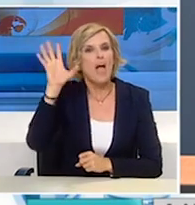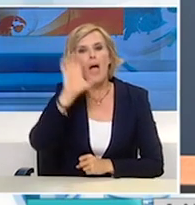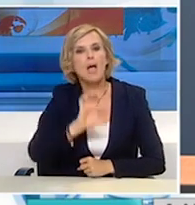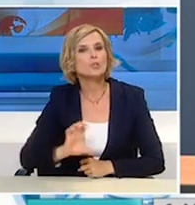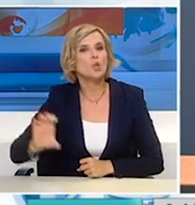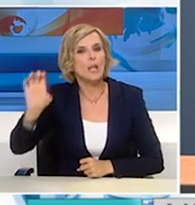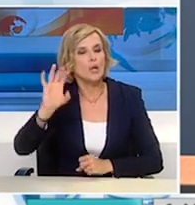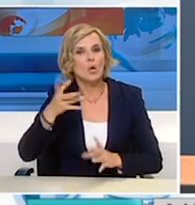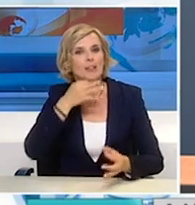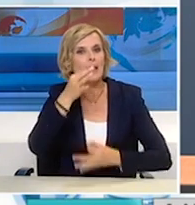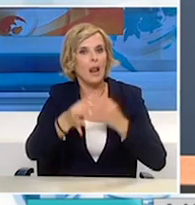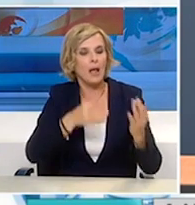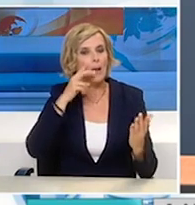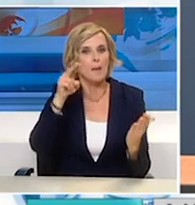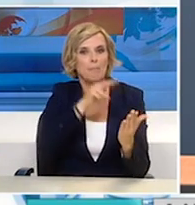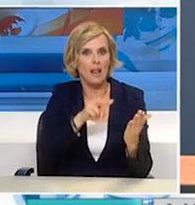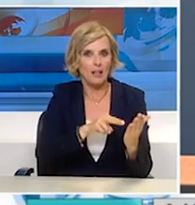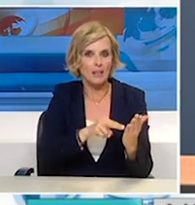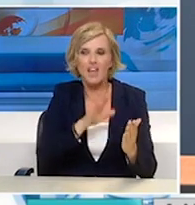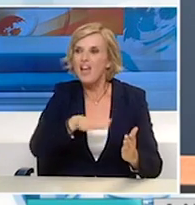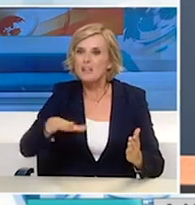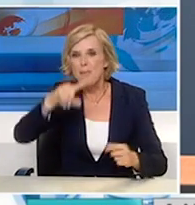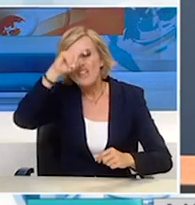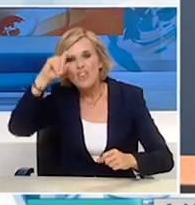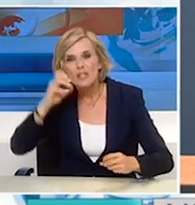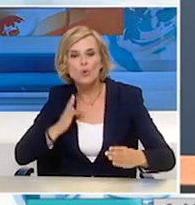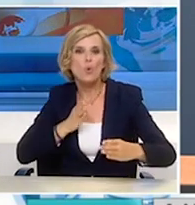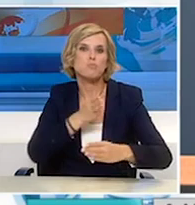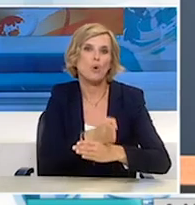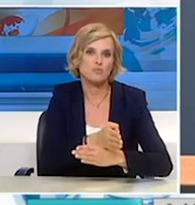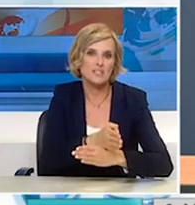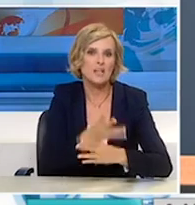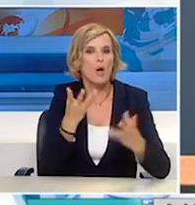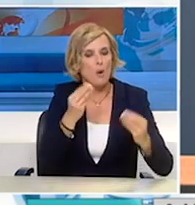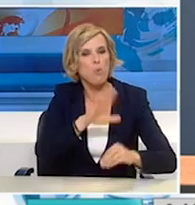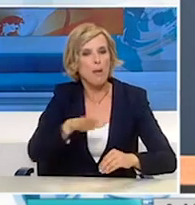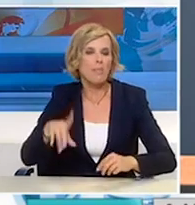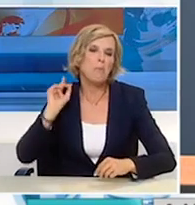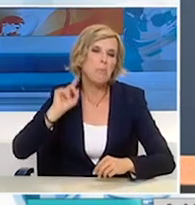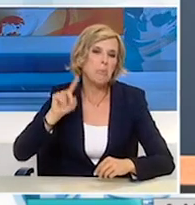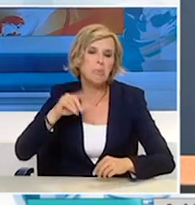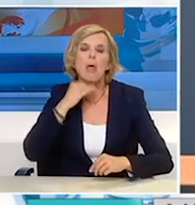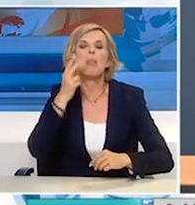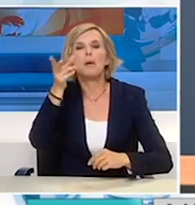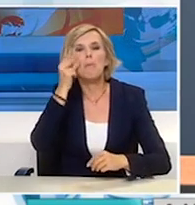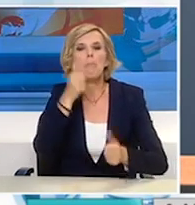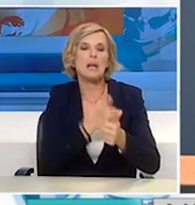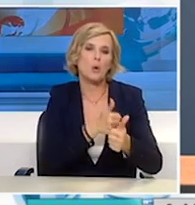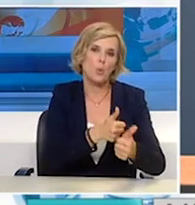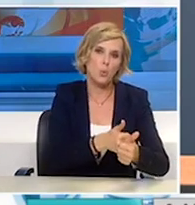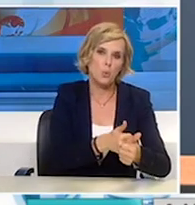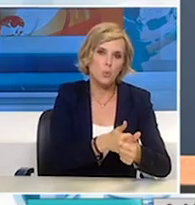η πλειονότητα των παιδιών είτε δεν είχε καλή πρόσβαση, είτε δεν παρακολουθούσε πλήρως τα διαδικτυακά μαθήματα. Οι